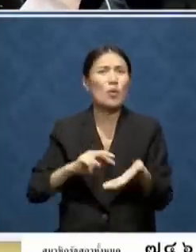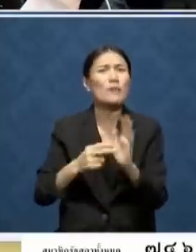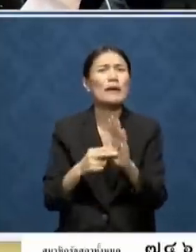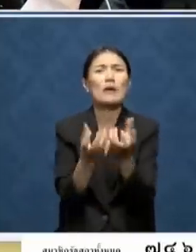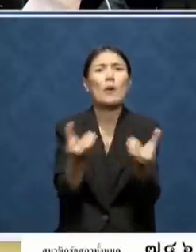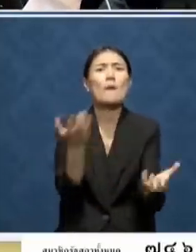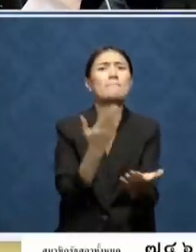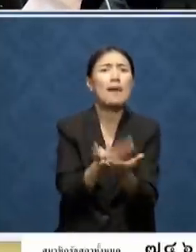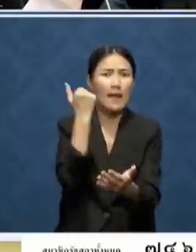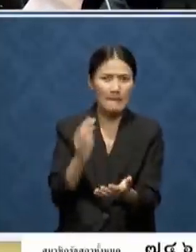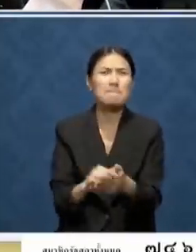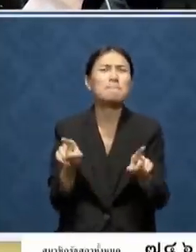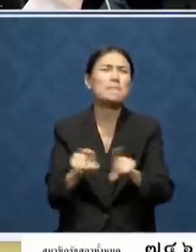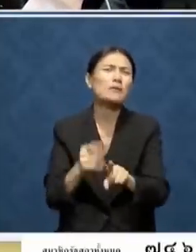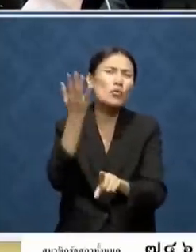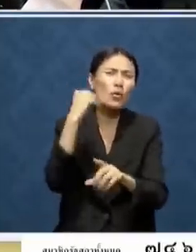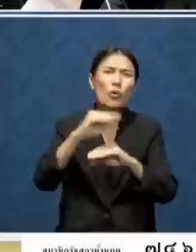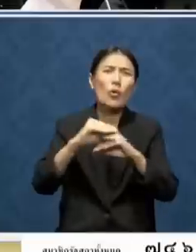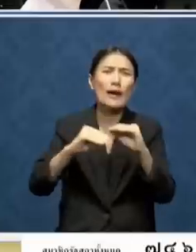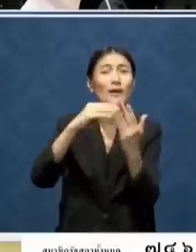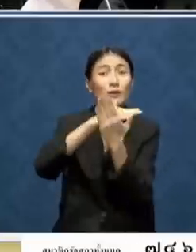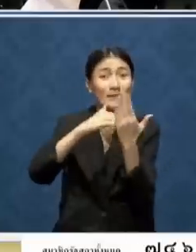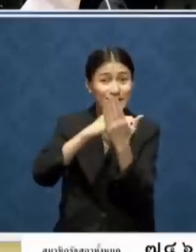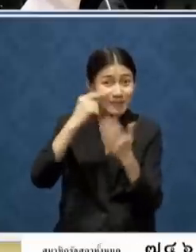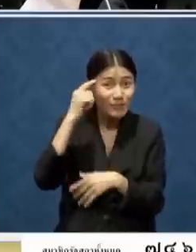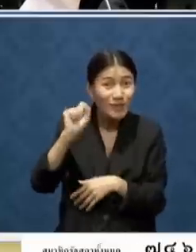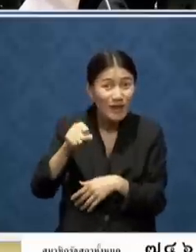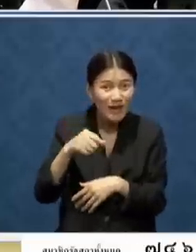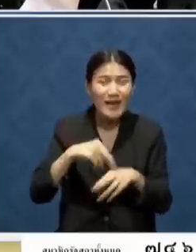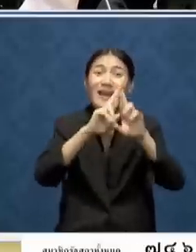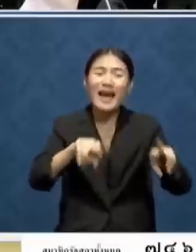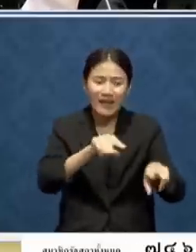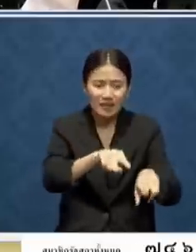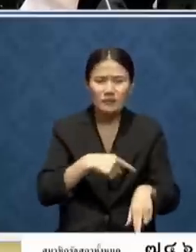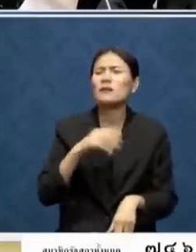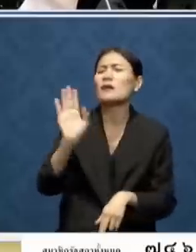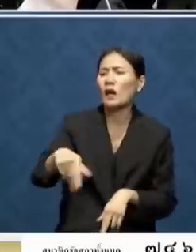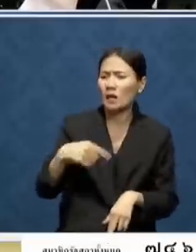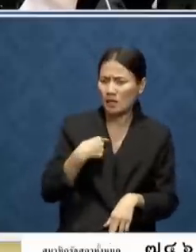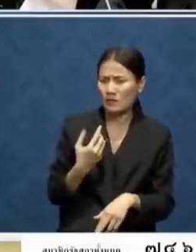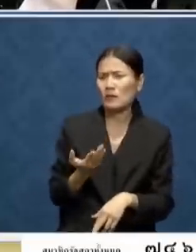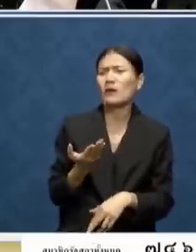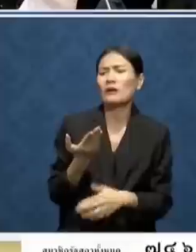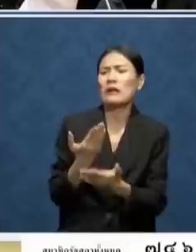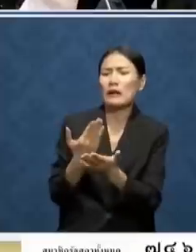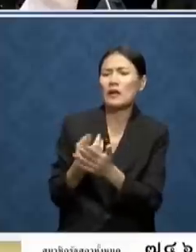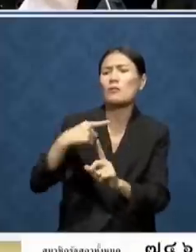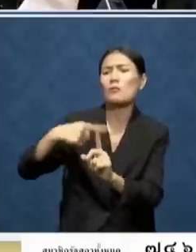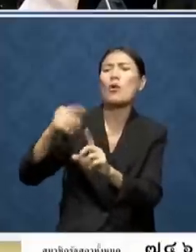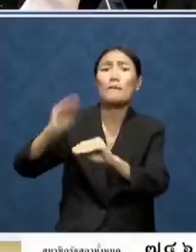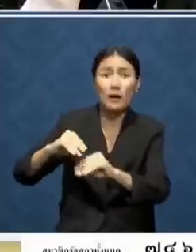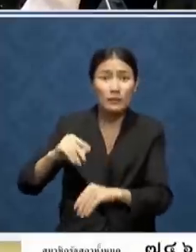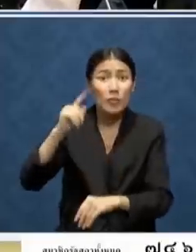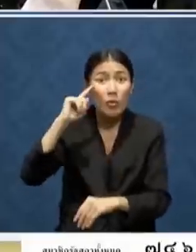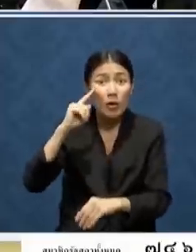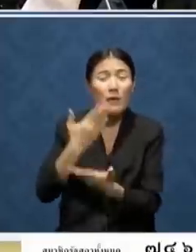ค่ะตอนสมัยที่ทำโครงการคนละครึ่งนะคะหลายคนอาจจะเจอแม่ค้านะคะขอชาร์จค่าเน็ตนะคะขอชาร์จค่าเน็ตถ้าเกิดจะจ่ายผ่านเป่า